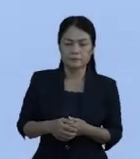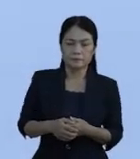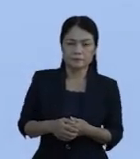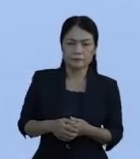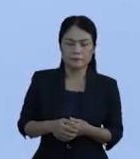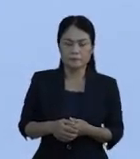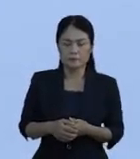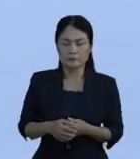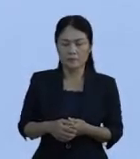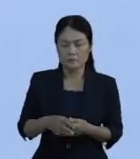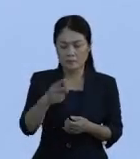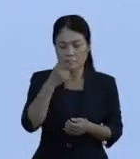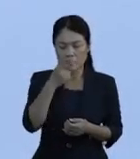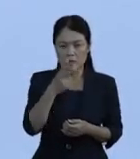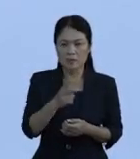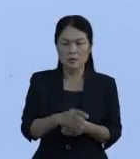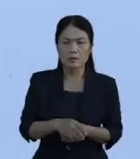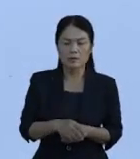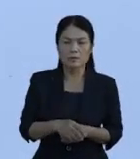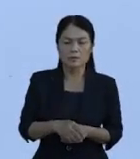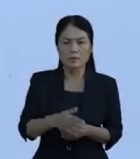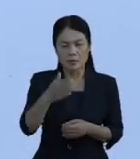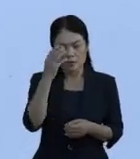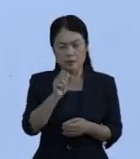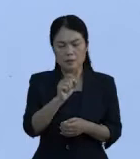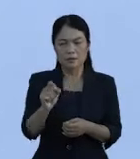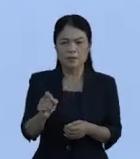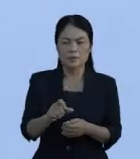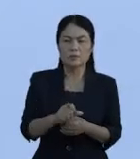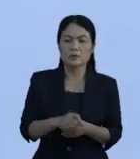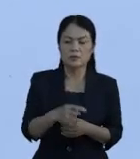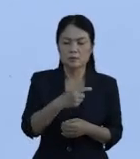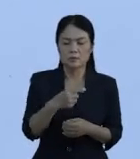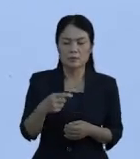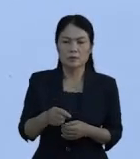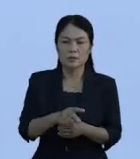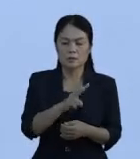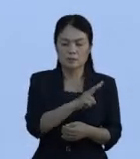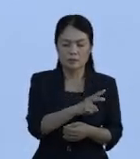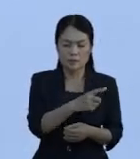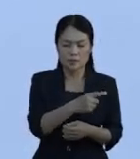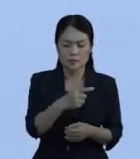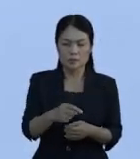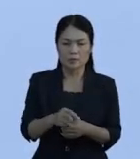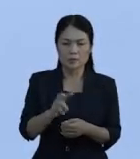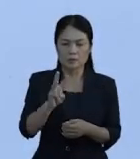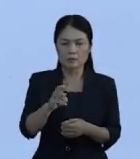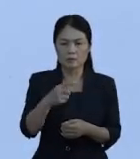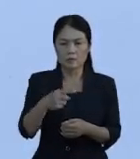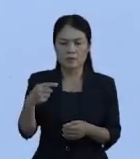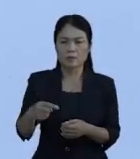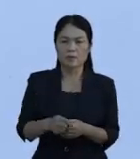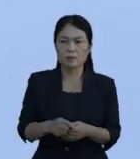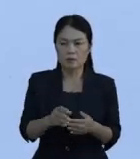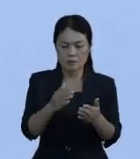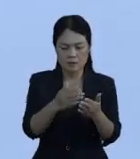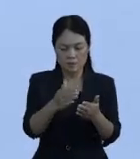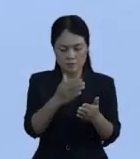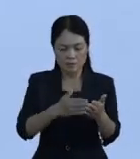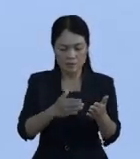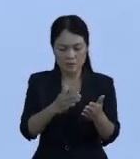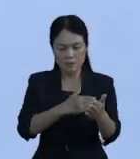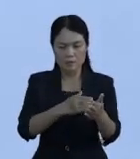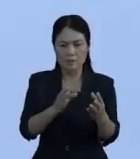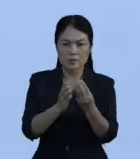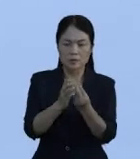và con mơ hai đứa bé mang lên cụ từ xe cái này pi liền cái này bảy bảy liền rú dương trâu bằng cốt chùm luôn đi